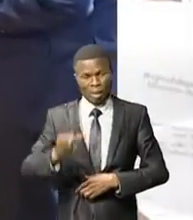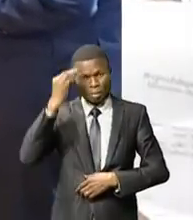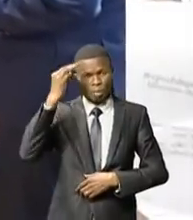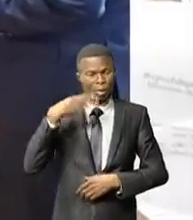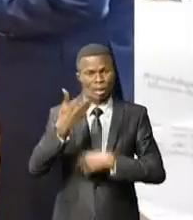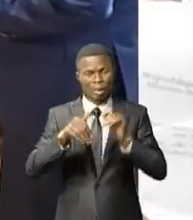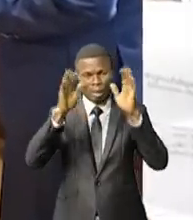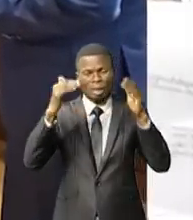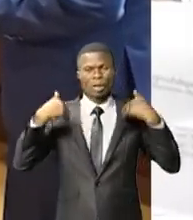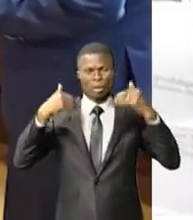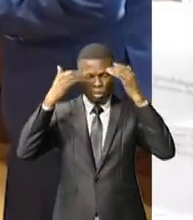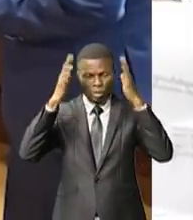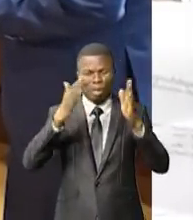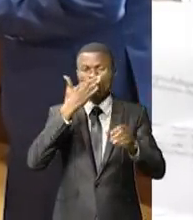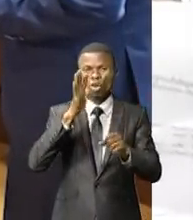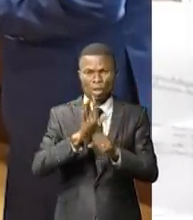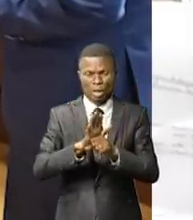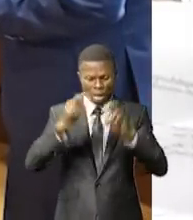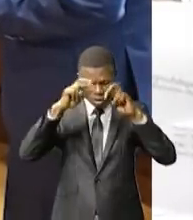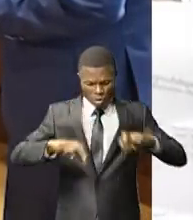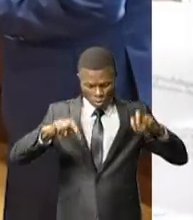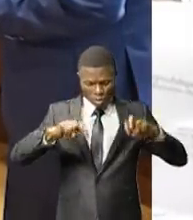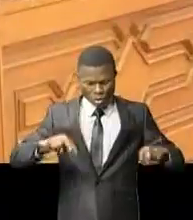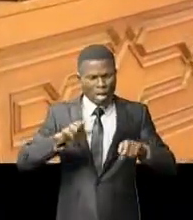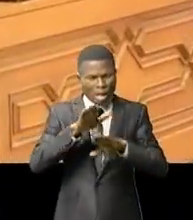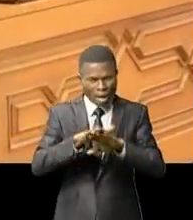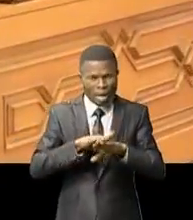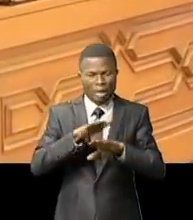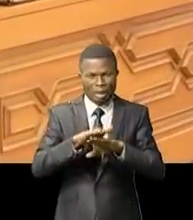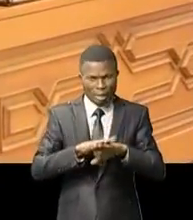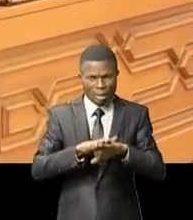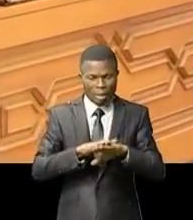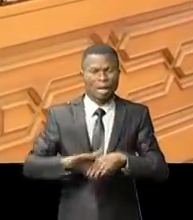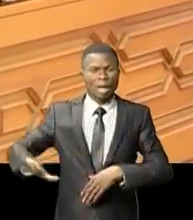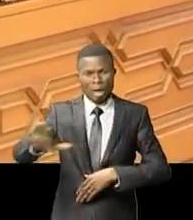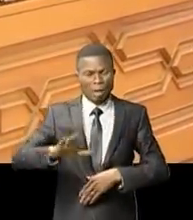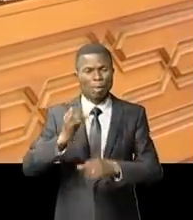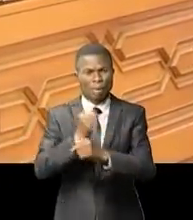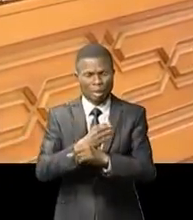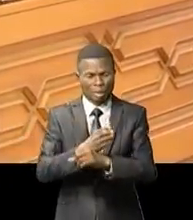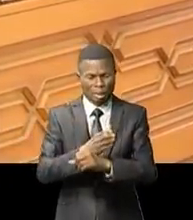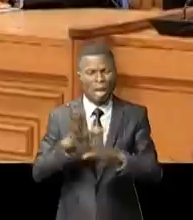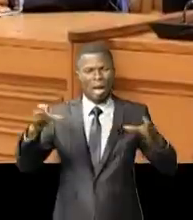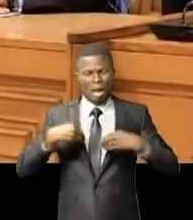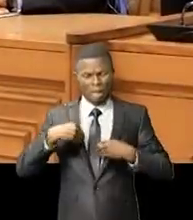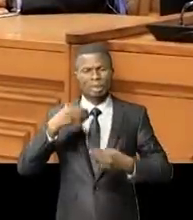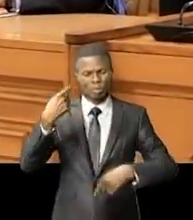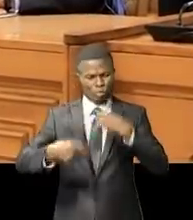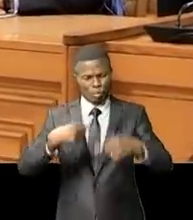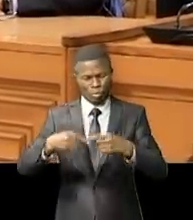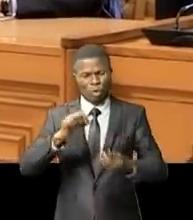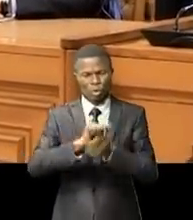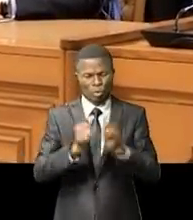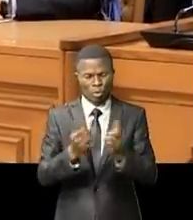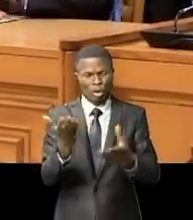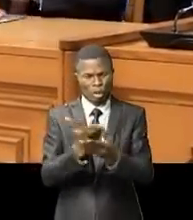étrangères égyptiens a promis de l'analyser minutieusement. Son pays est prêt pour les négociations qui vont dans le sens d'avoir